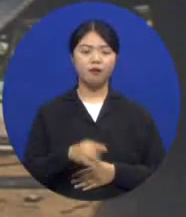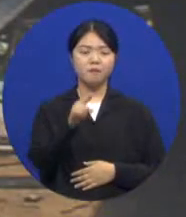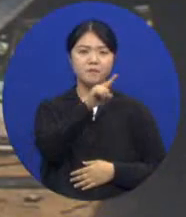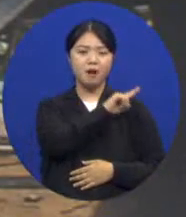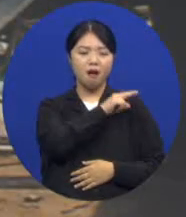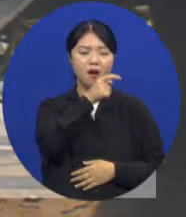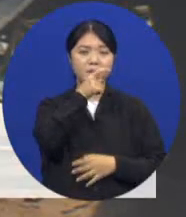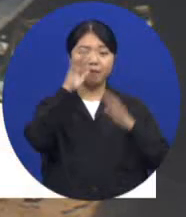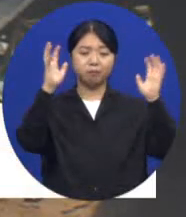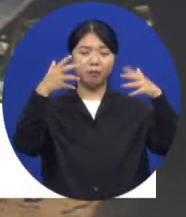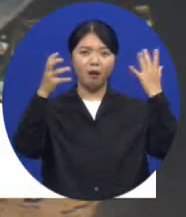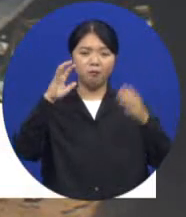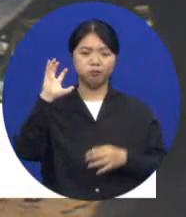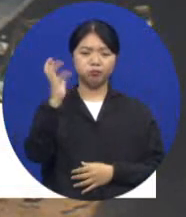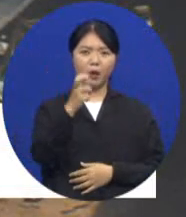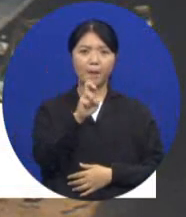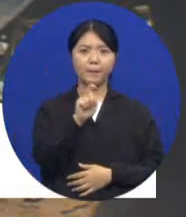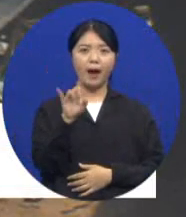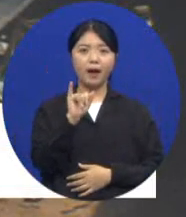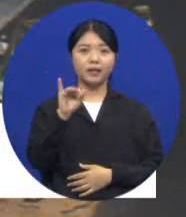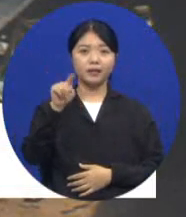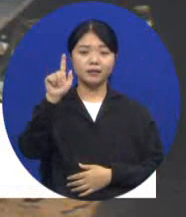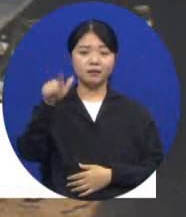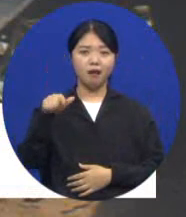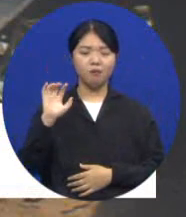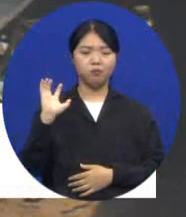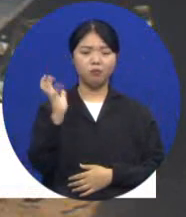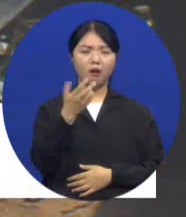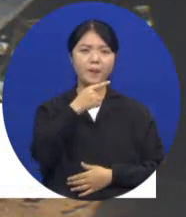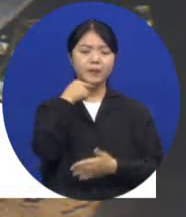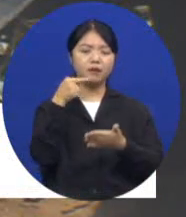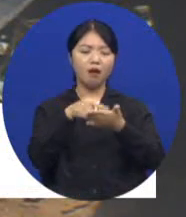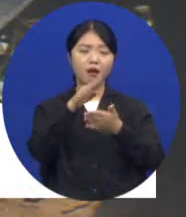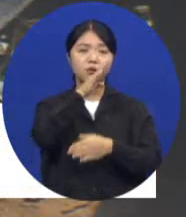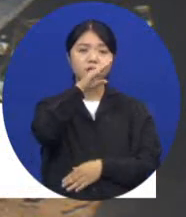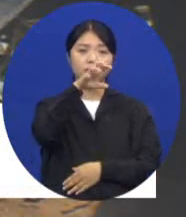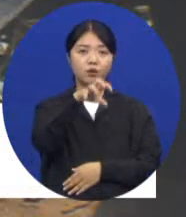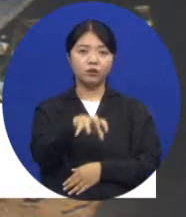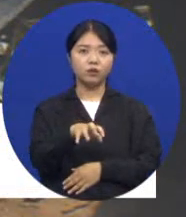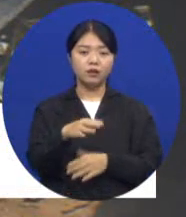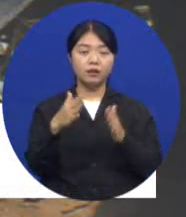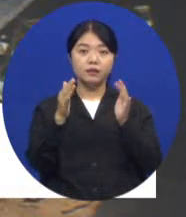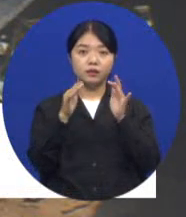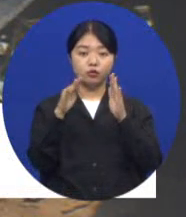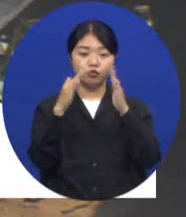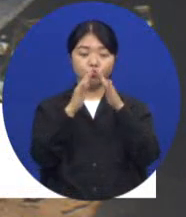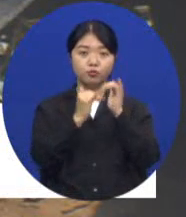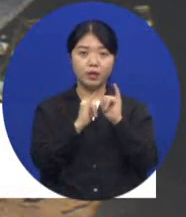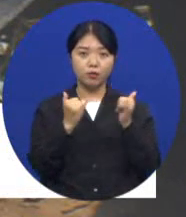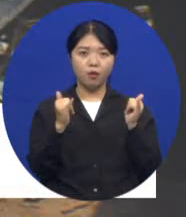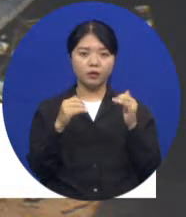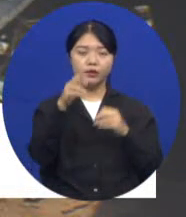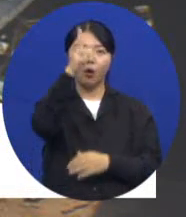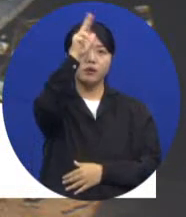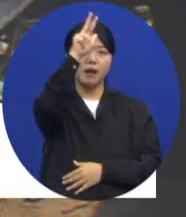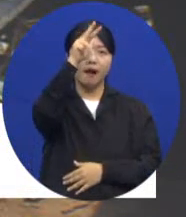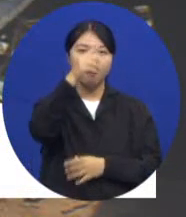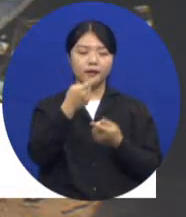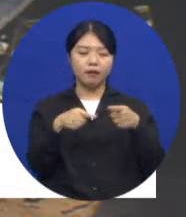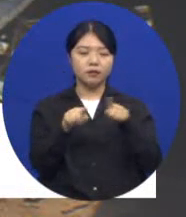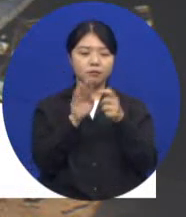역대급 비바람을 몰고 온 태풍 마이삭이 휩쓸고 간 피해 현장에서는 주민과 경찰 인력이 투입돼